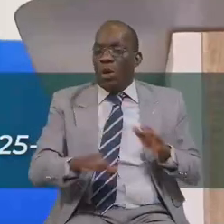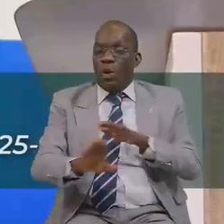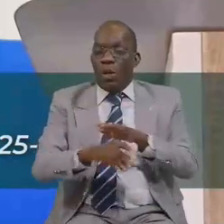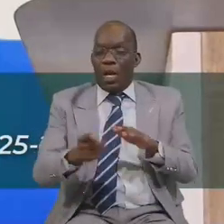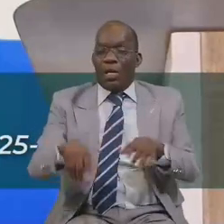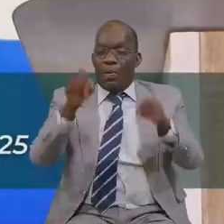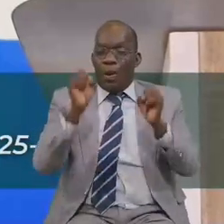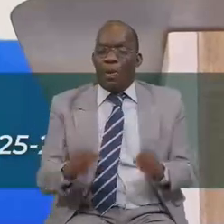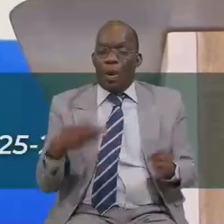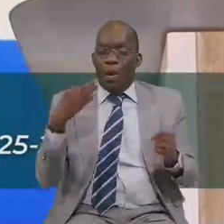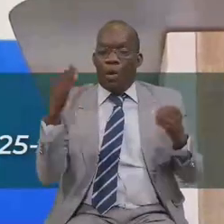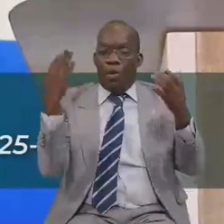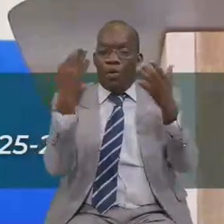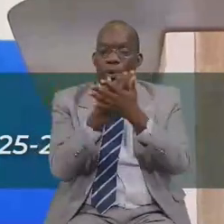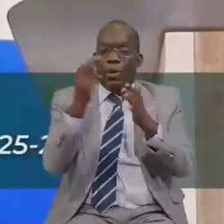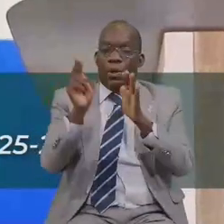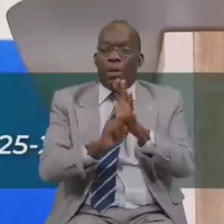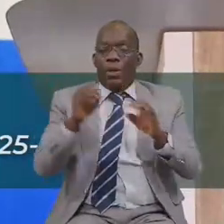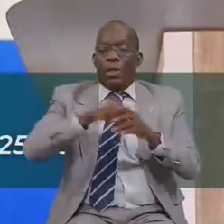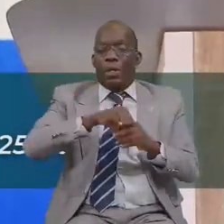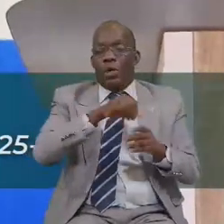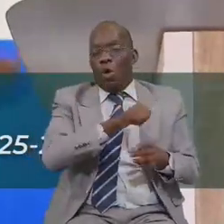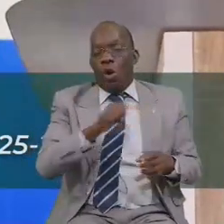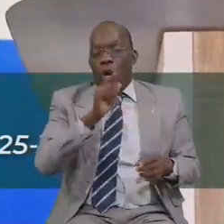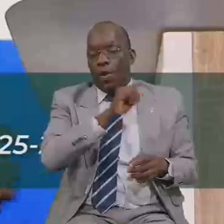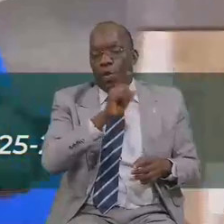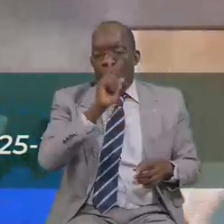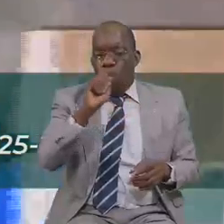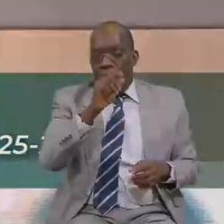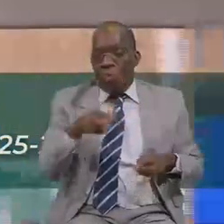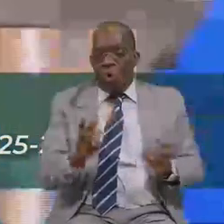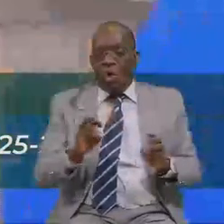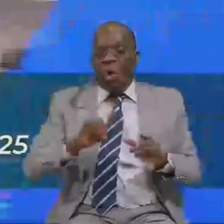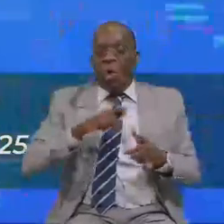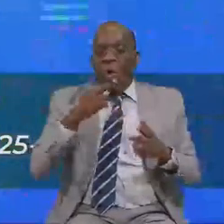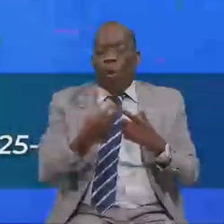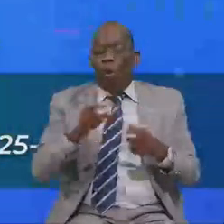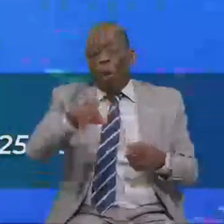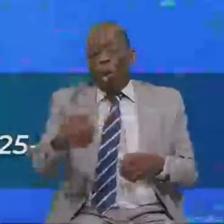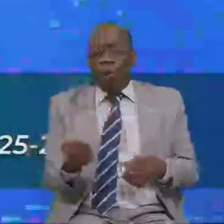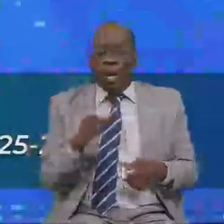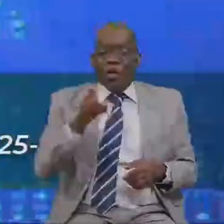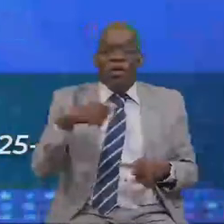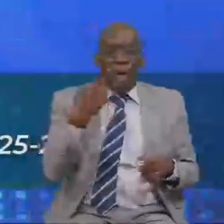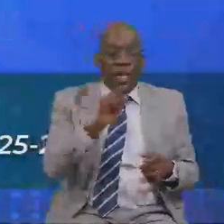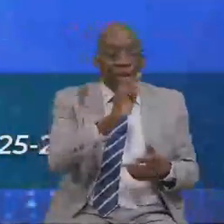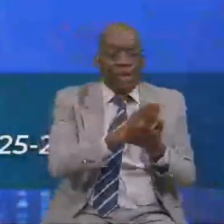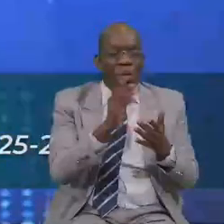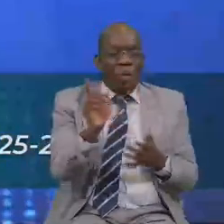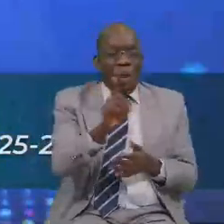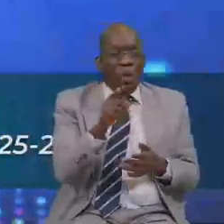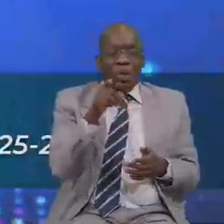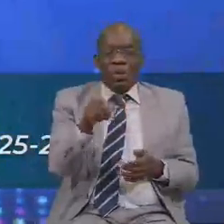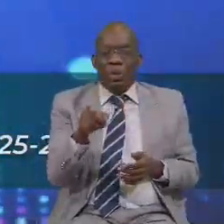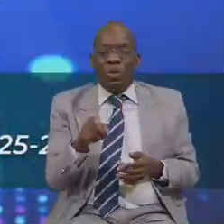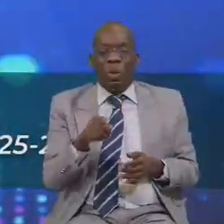le contrôle des puissants des ténèbres d'une manière ou d'une autre. Si tu vas dire à quelqu'un et tu dis, je ne comprends pas,